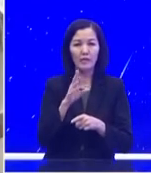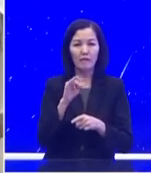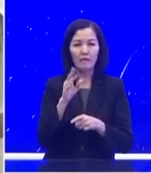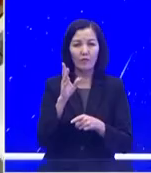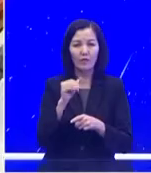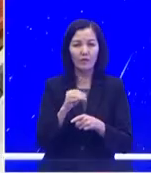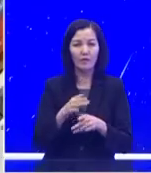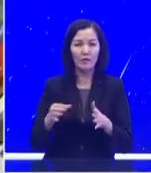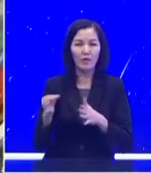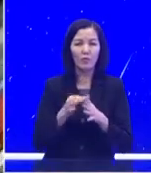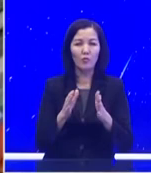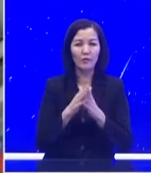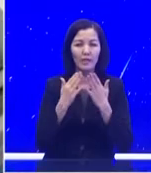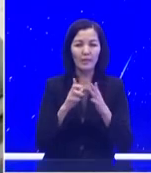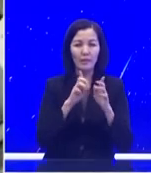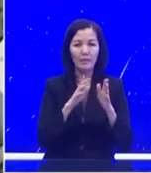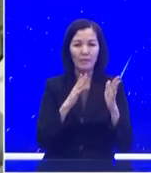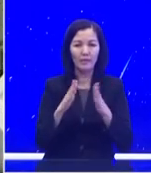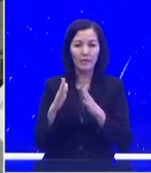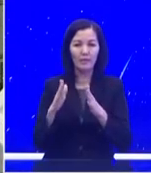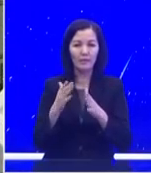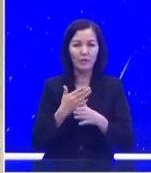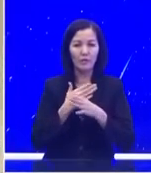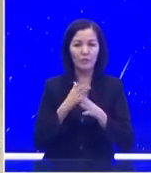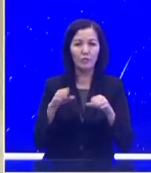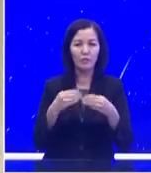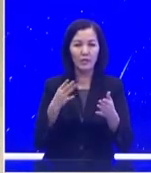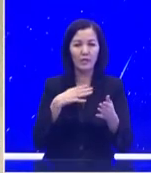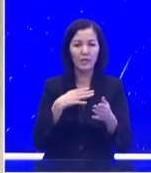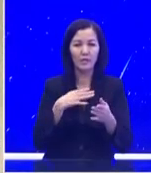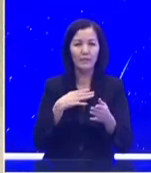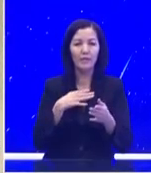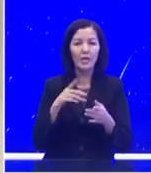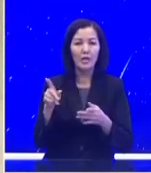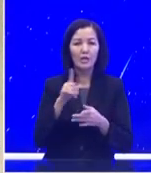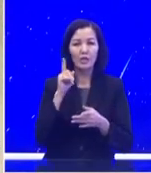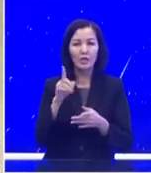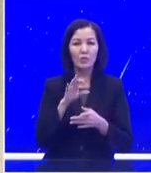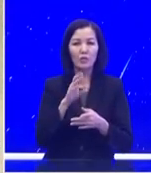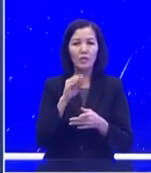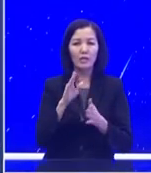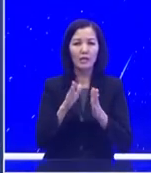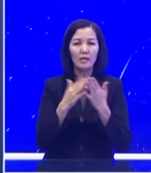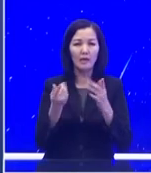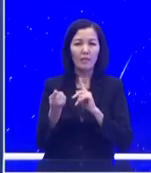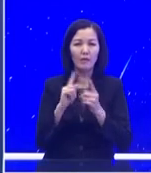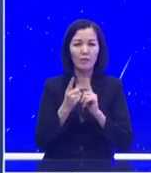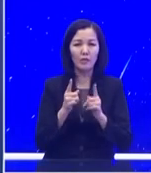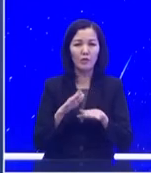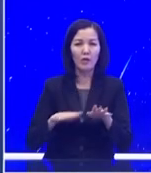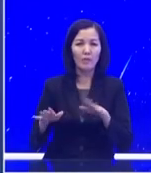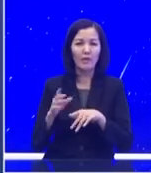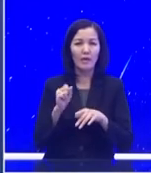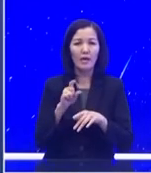жуығына Сәкен Сейфуллин атындағы облыстық әмбебап кітапханасы демеушілік еткен. Бір айта кетерлігі, жас отандықтар кітап алмастыру